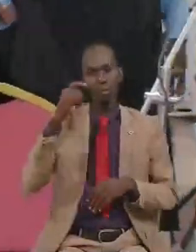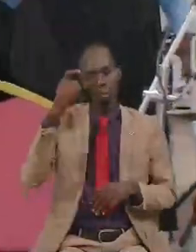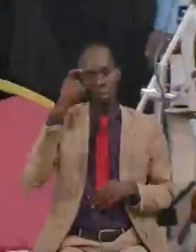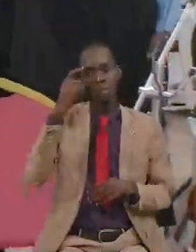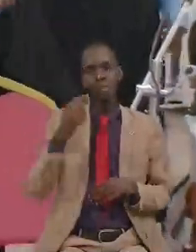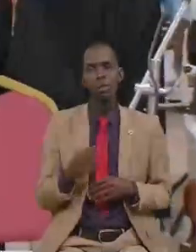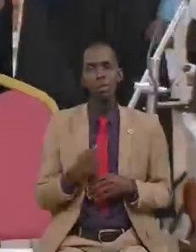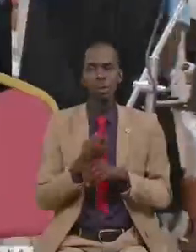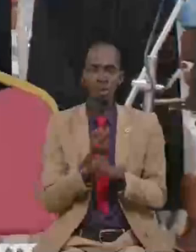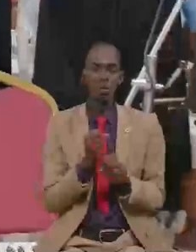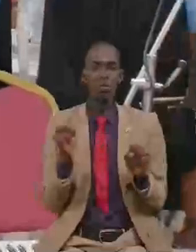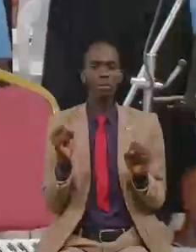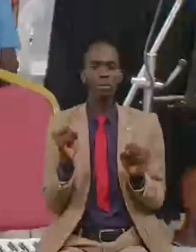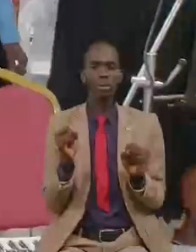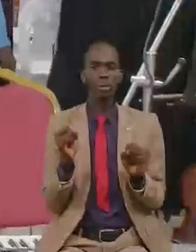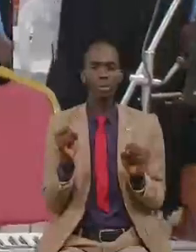sauvé,